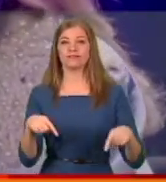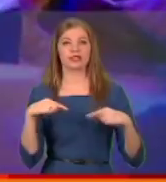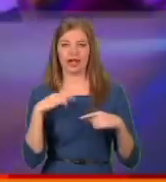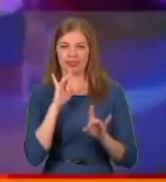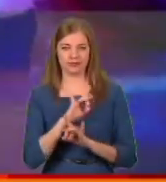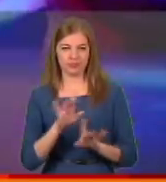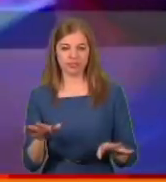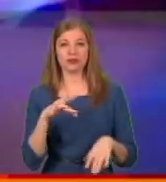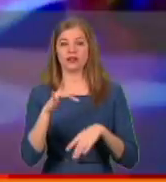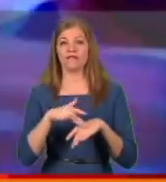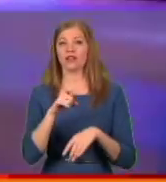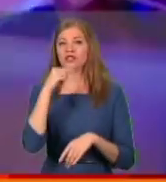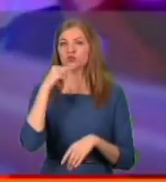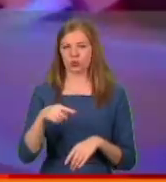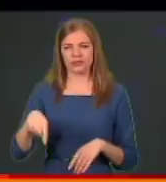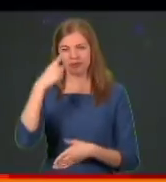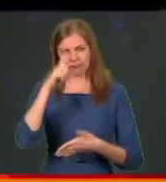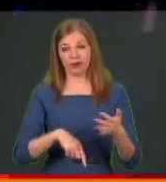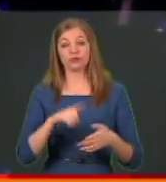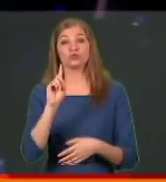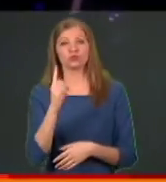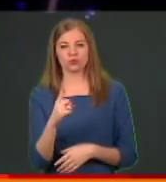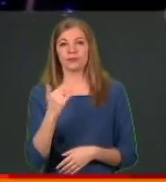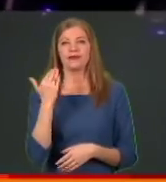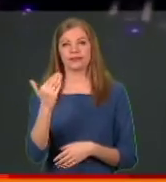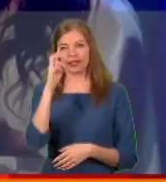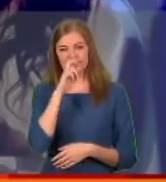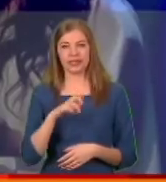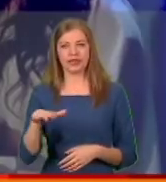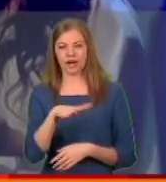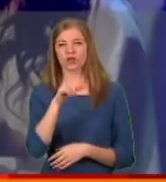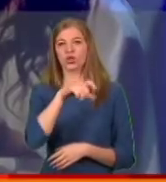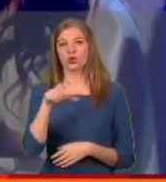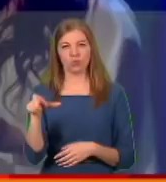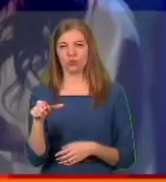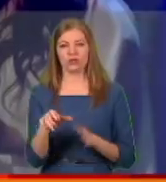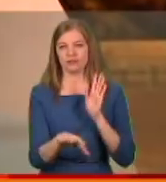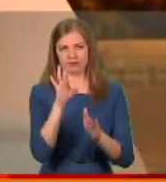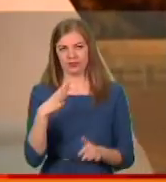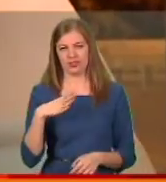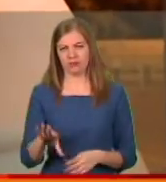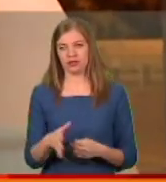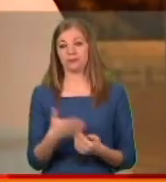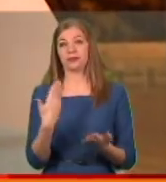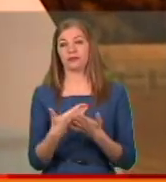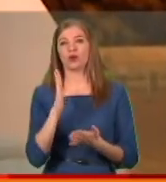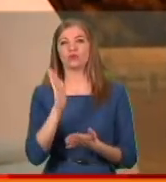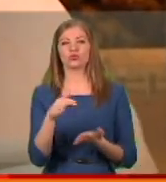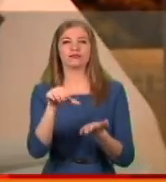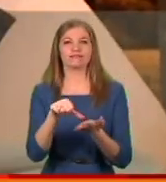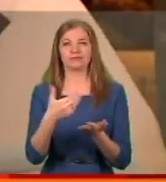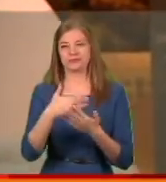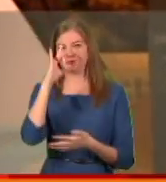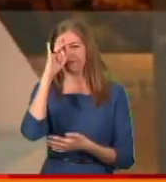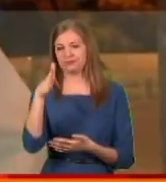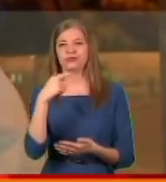не співатиме. Фани з Росії певні, то через те, що в їхній країні люди її не обирали. Вийде, наприклад, теж якийсь відомий,